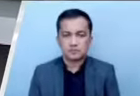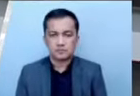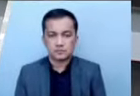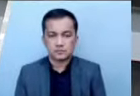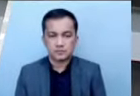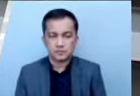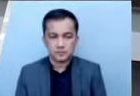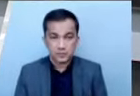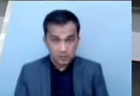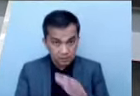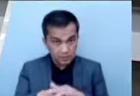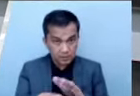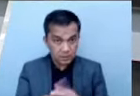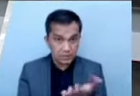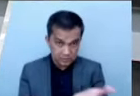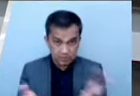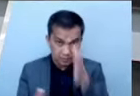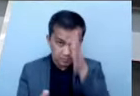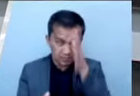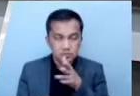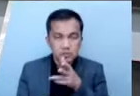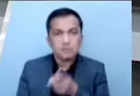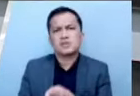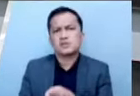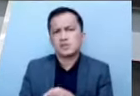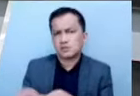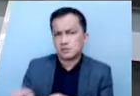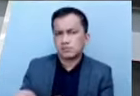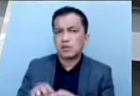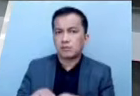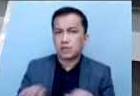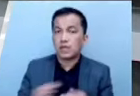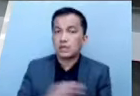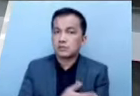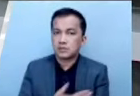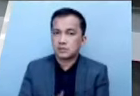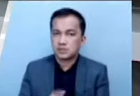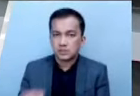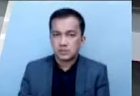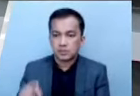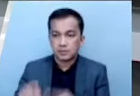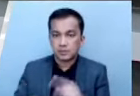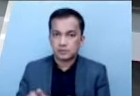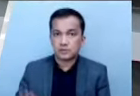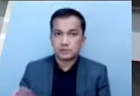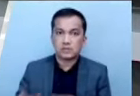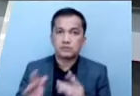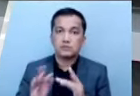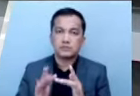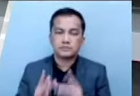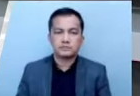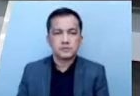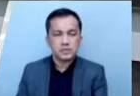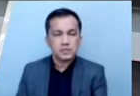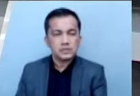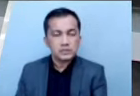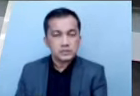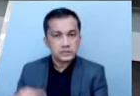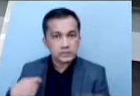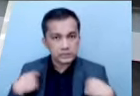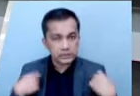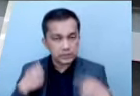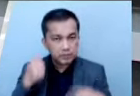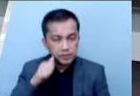Paalala po sa mga magulang, bantayang maigi ang mga anak at mga kinakaibigan nila online. Isang dalagita kasi ang nabiktima